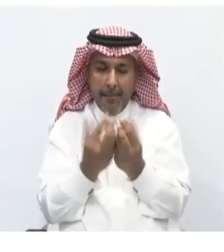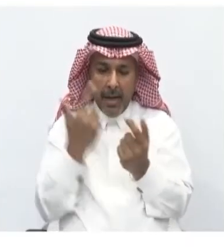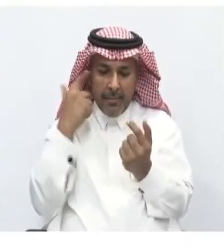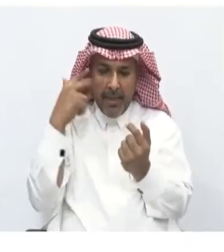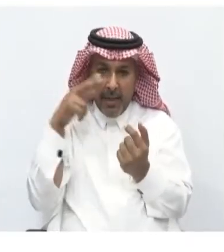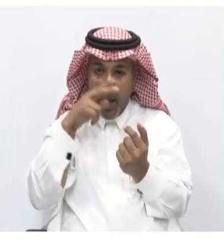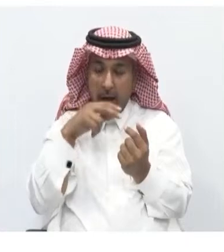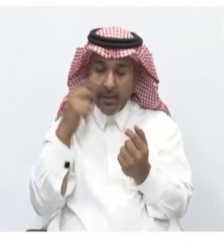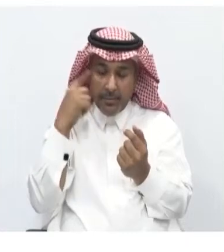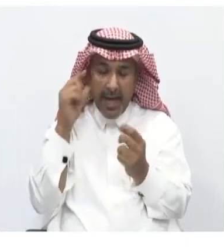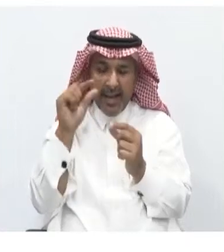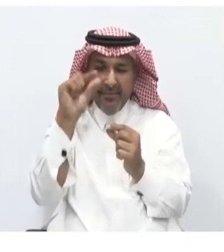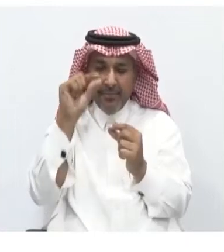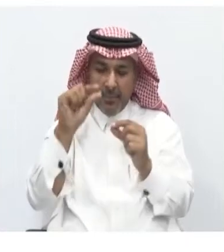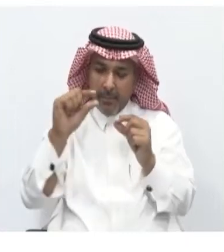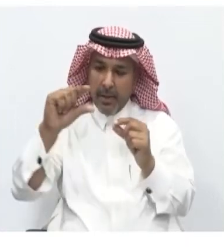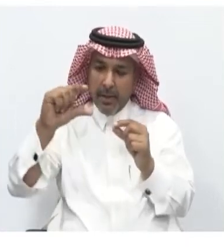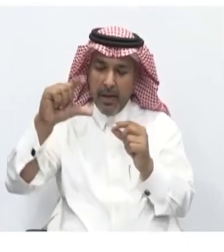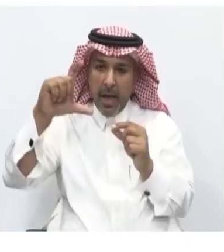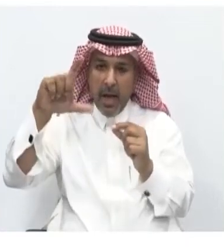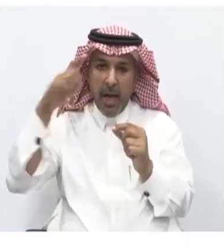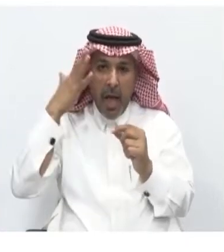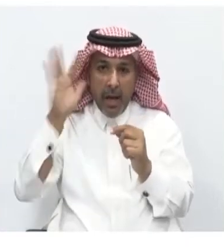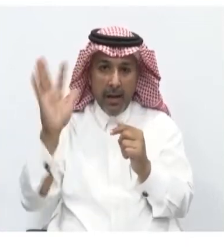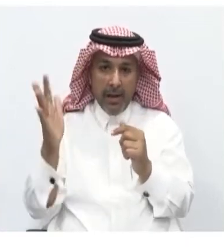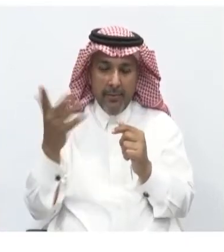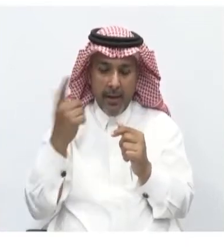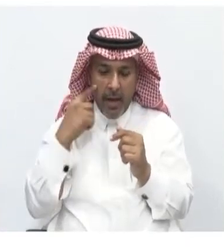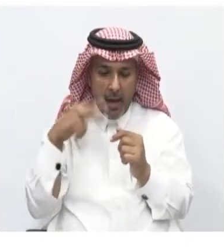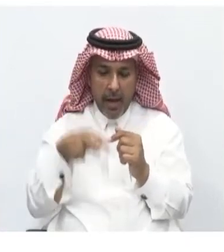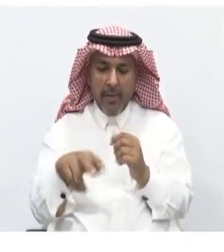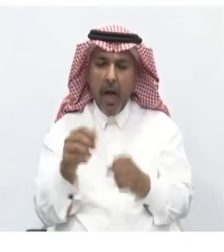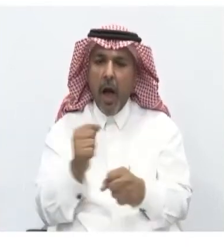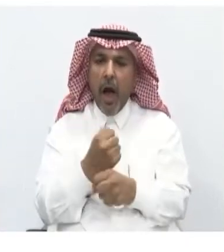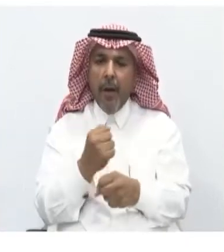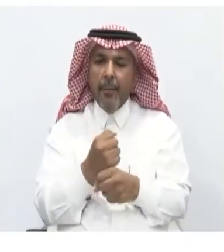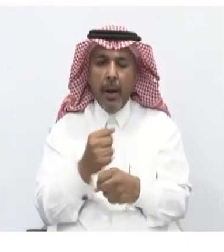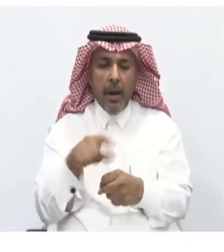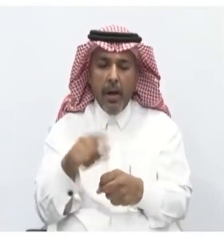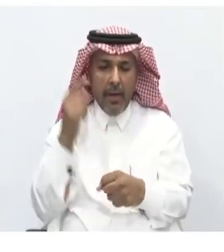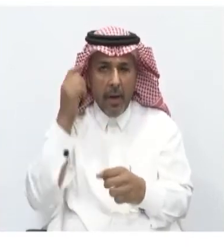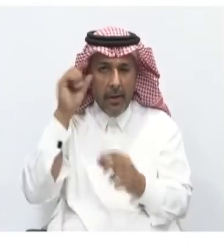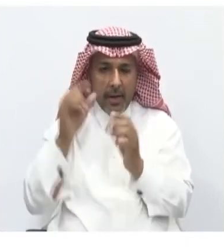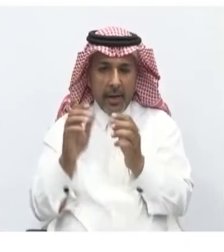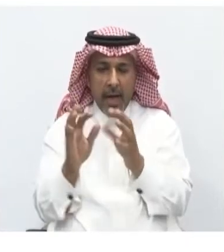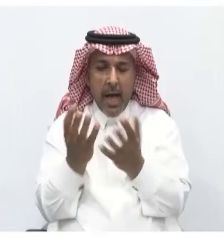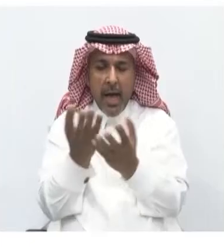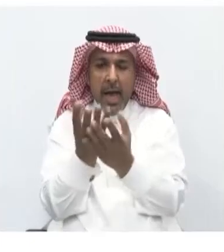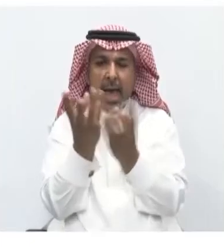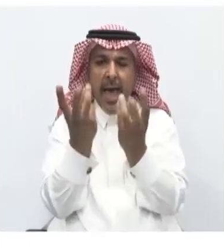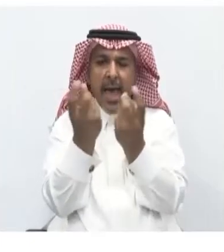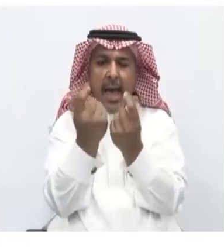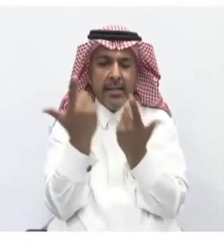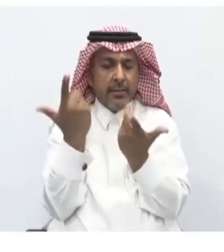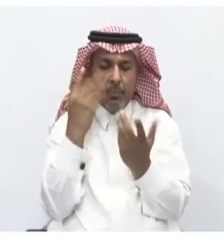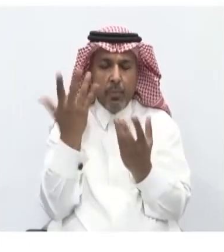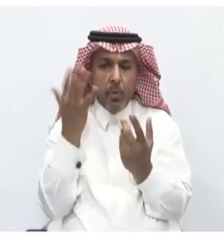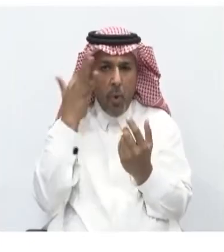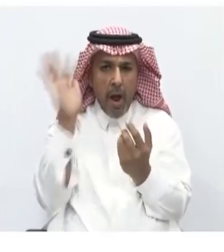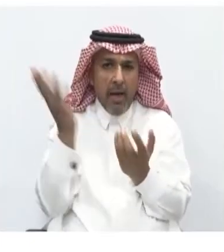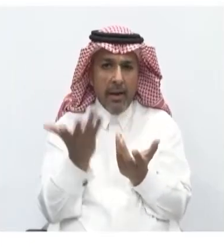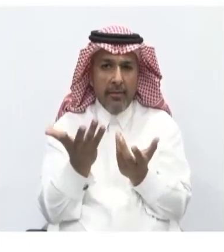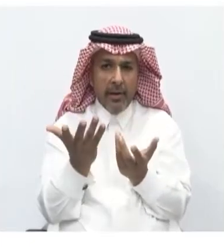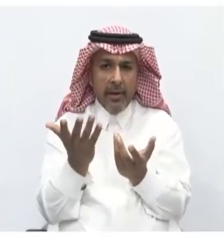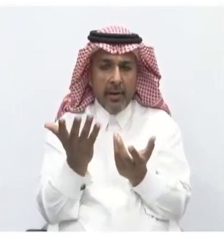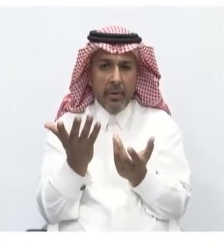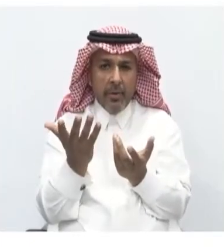صحيح من سيقوم بهذا الشيء من سيقوم بهذا الشيء انها الحسابات الكيميائيه هي الطريقه